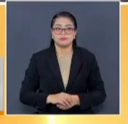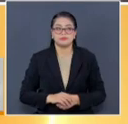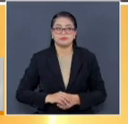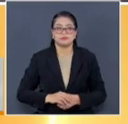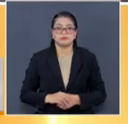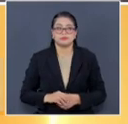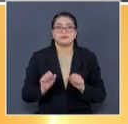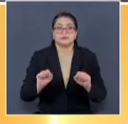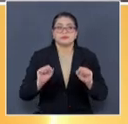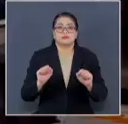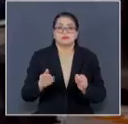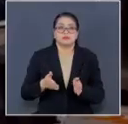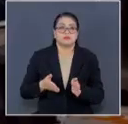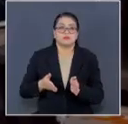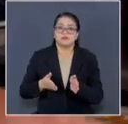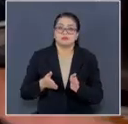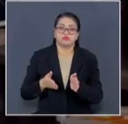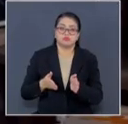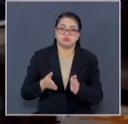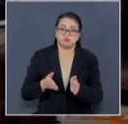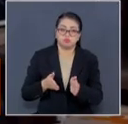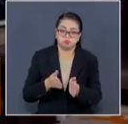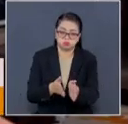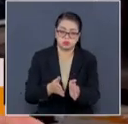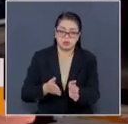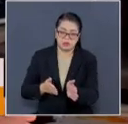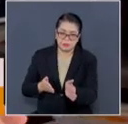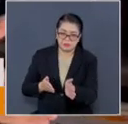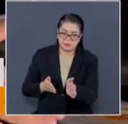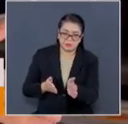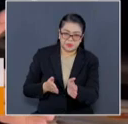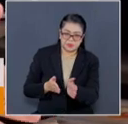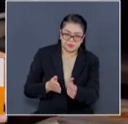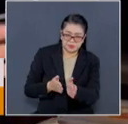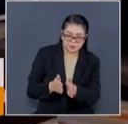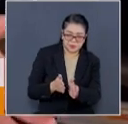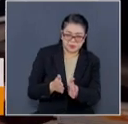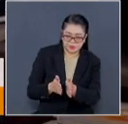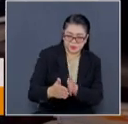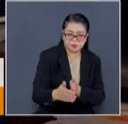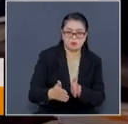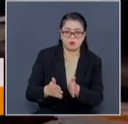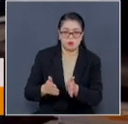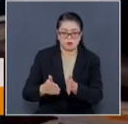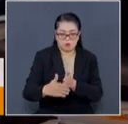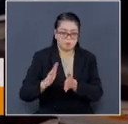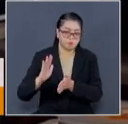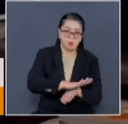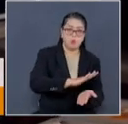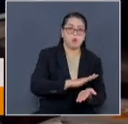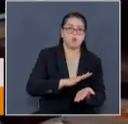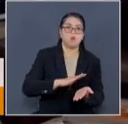ก็เขาก็ขี่มาเลยค่ะขี่เขาก็มาดักก็เลยขี่เบียดแล้วก็ดักกันหน้าเลยนี่ก็ขี่เปล่าค่